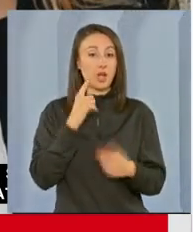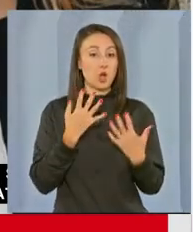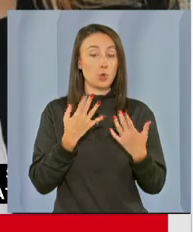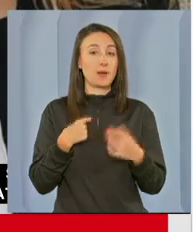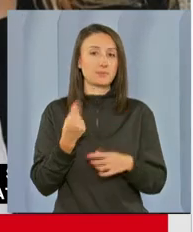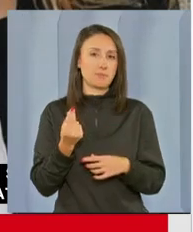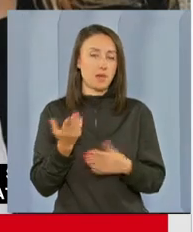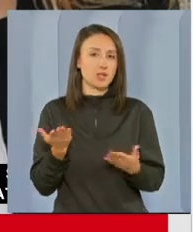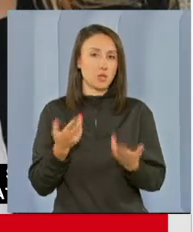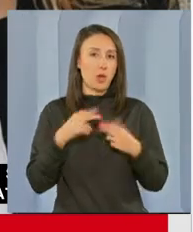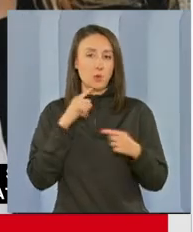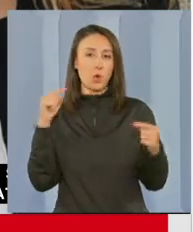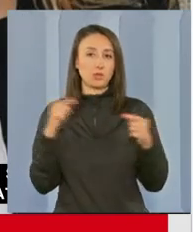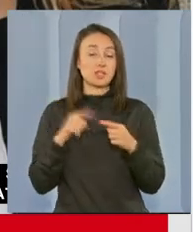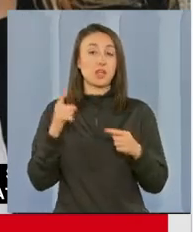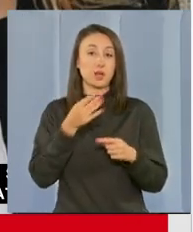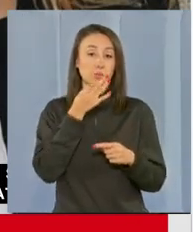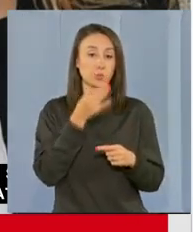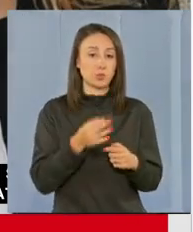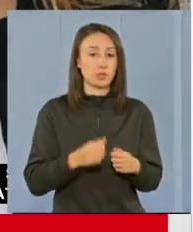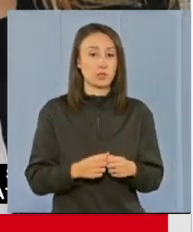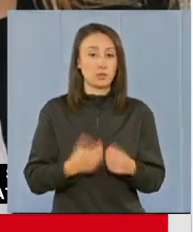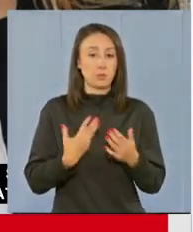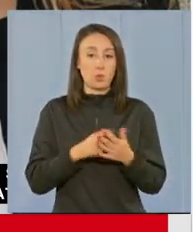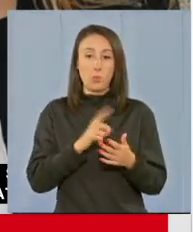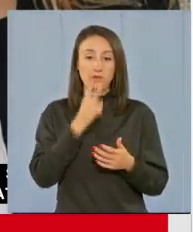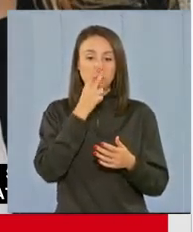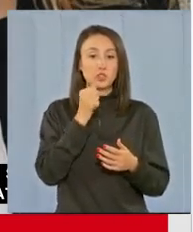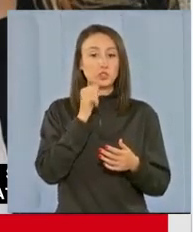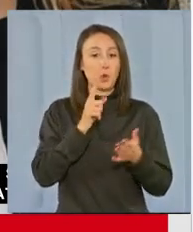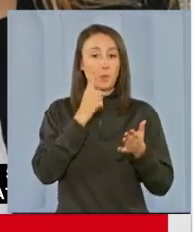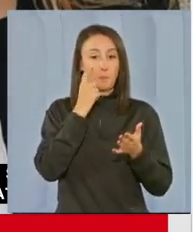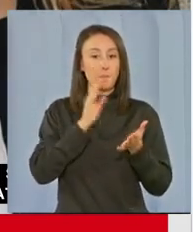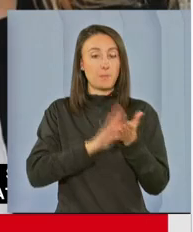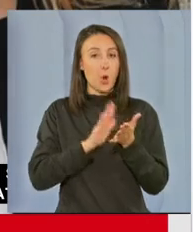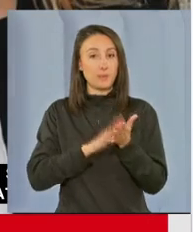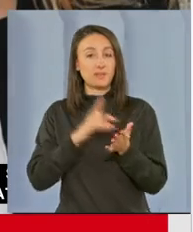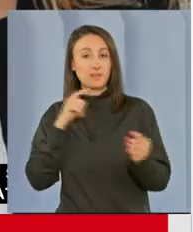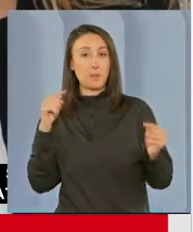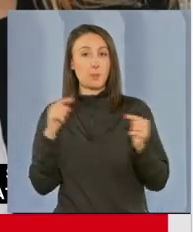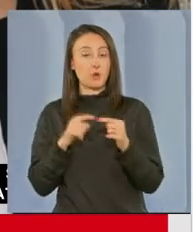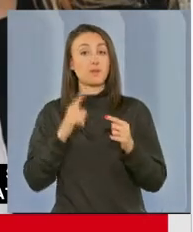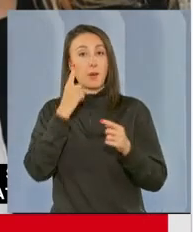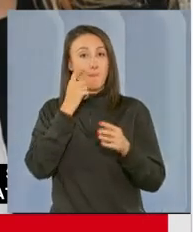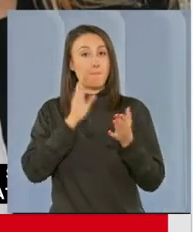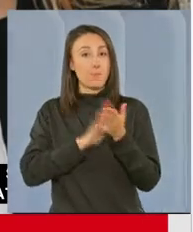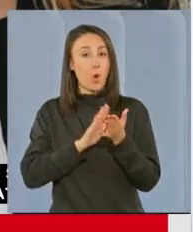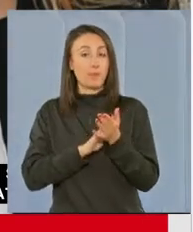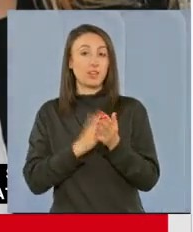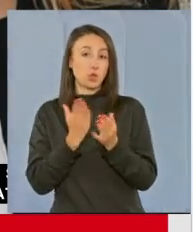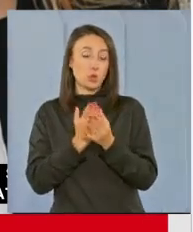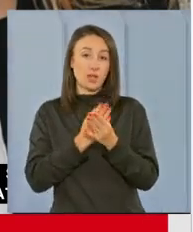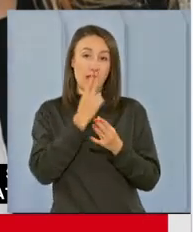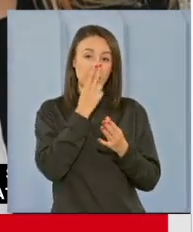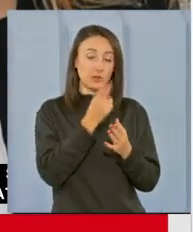numărat bani. Noi am contrazis afirmațiile astea pentru că n-am văzut niciun fel de probă în sensul ăsta, ci din potrivă, probele din dosar pe care noi